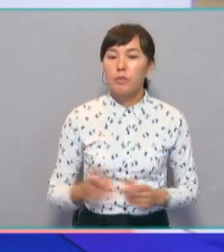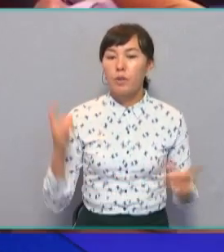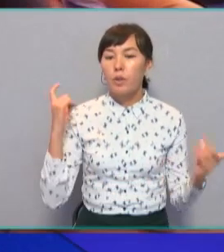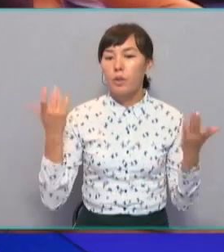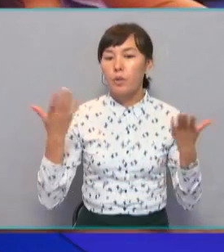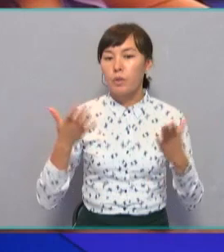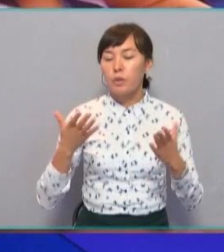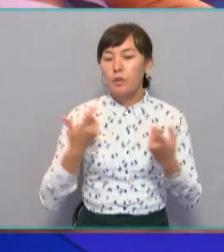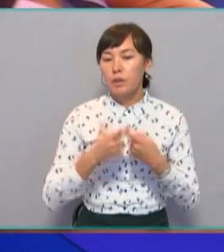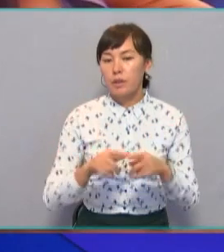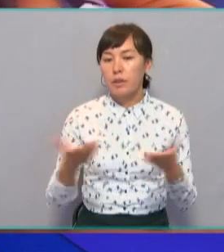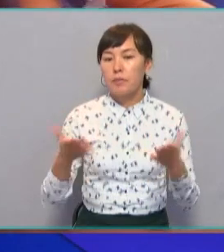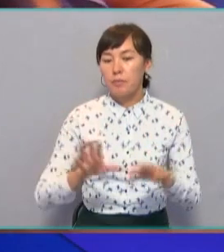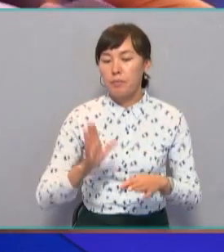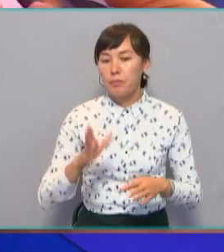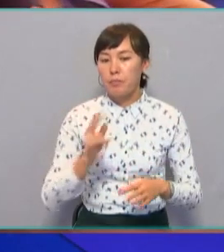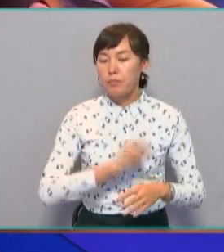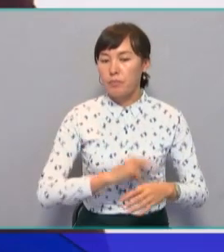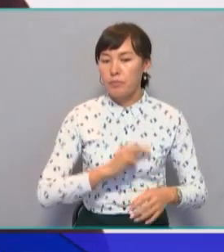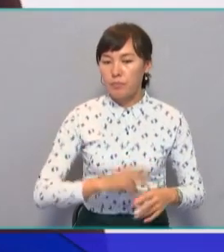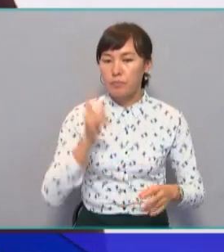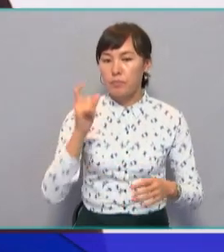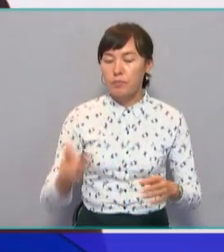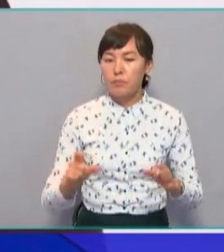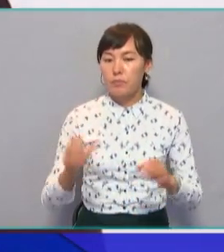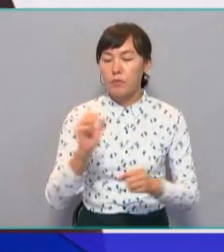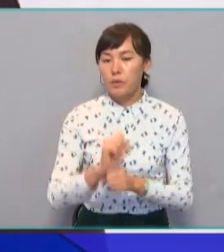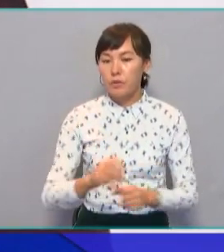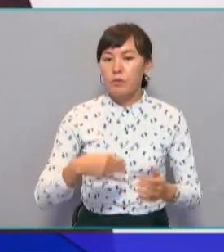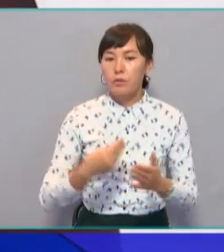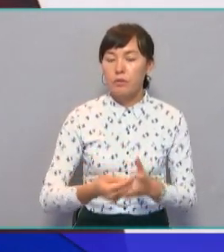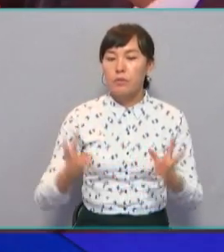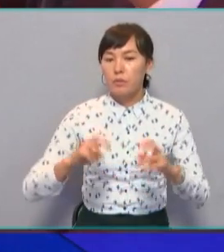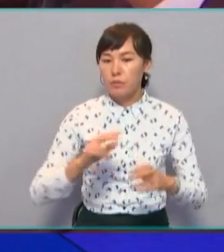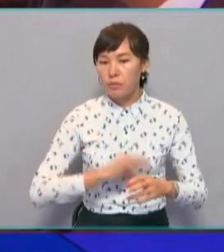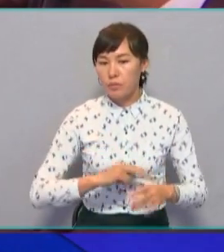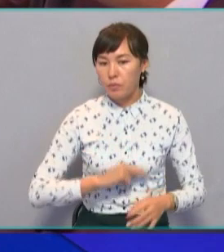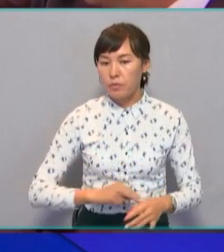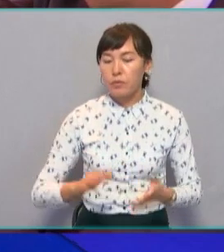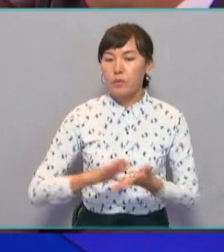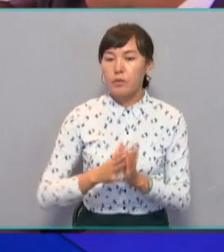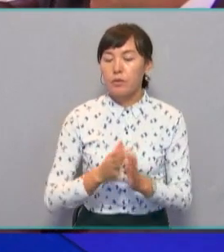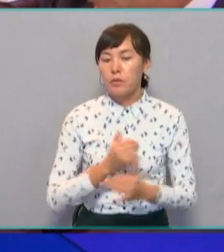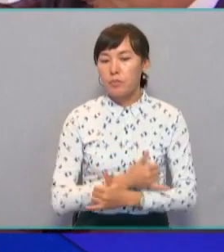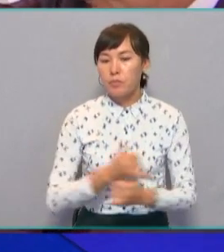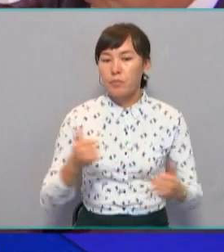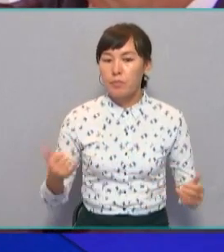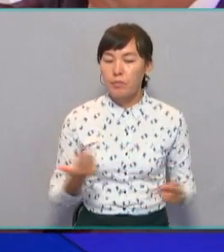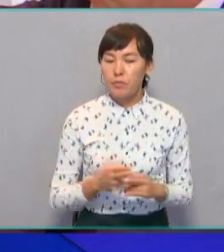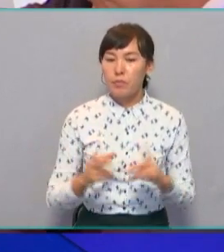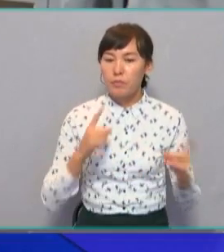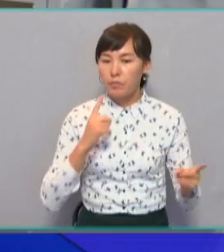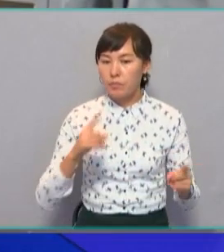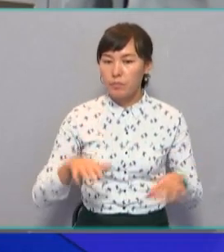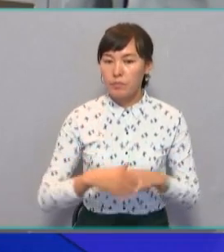Институттың жабдықтары осы қожалықта қалады. Шаруалар мамандарға тек базаны ұсынып, зерттеу жұмыстарын жүргізуге жағдай жасайды. Осы